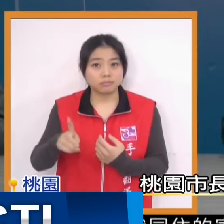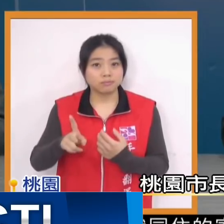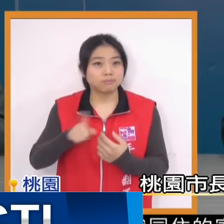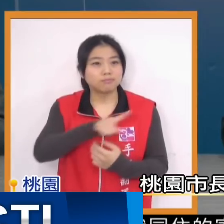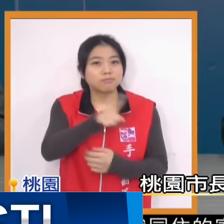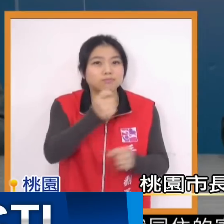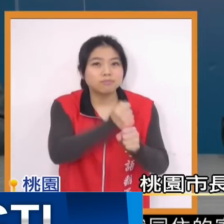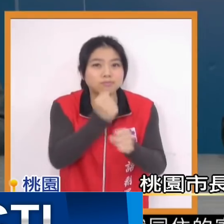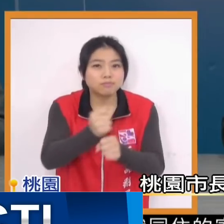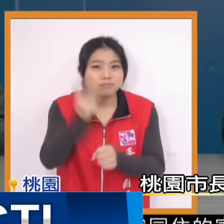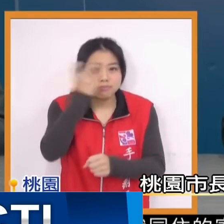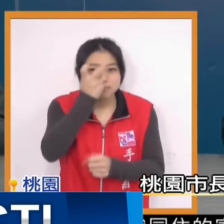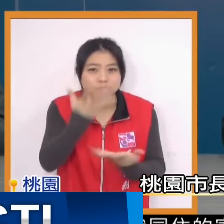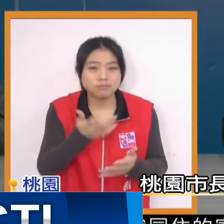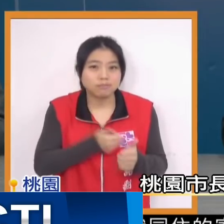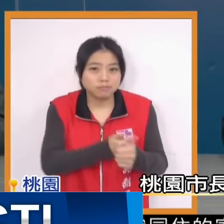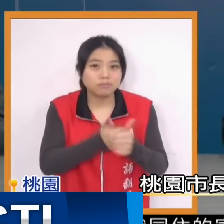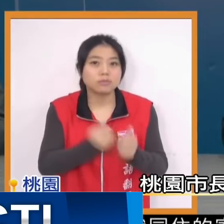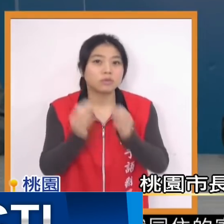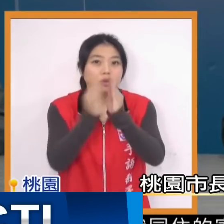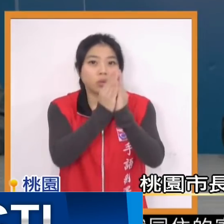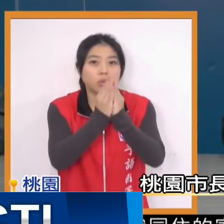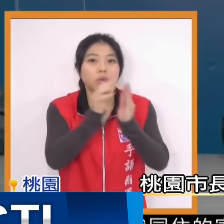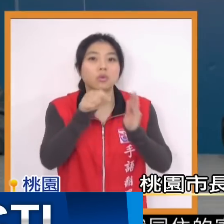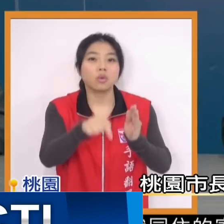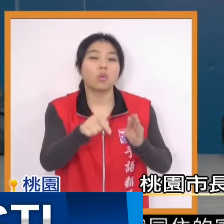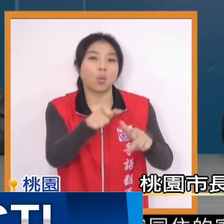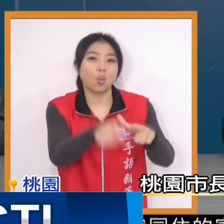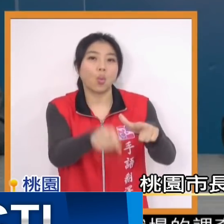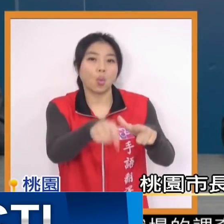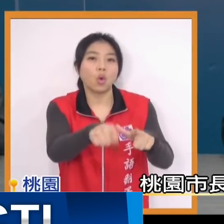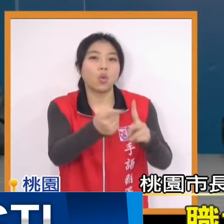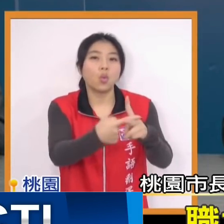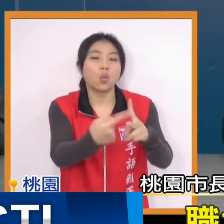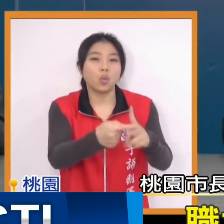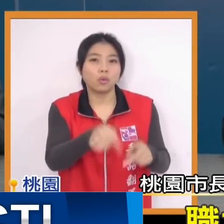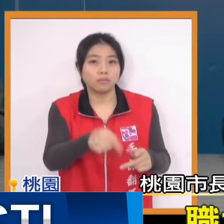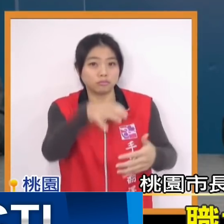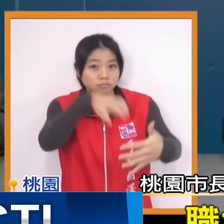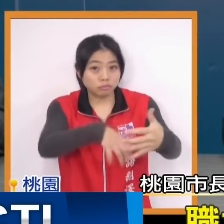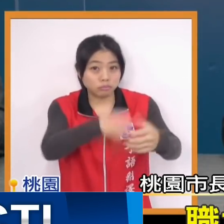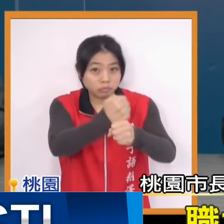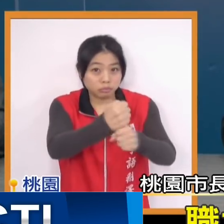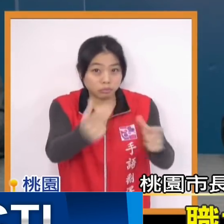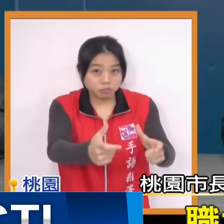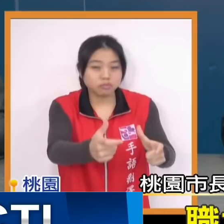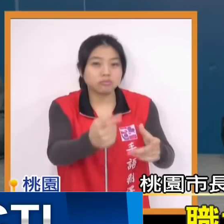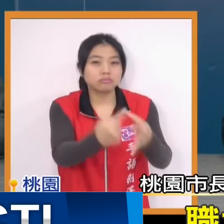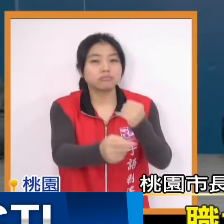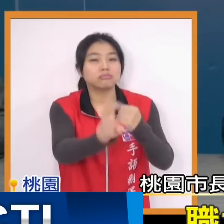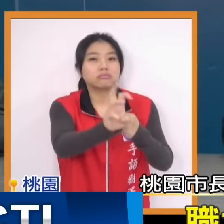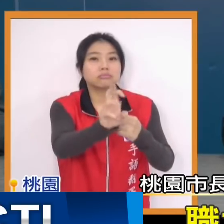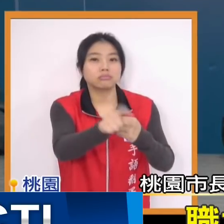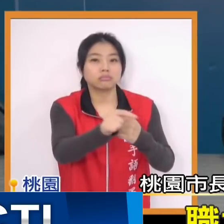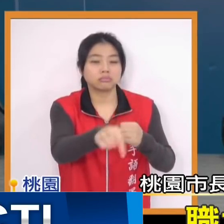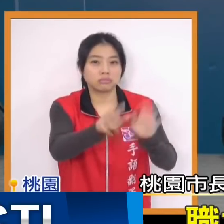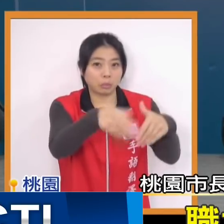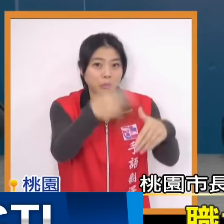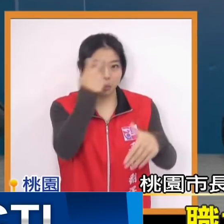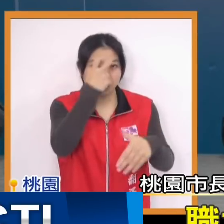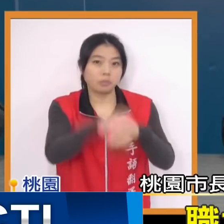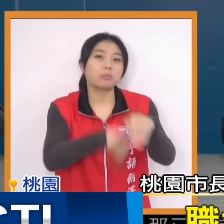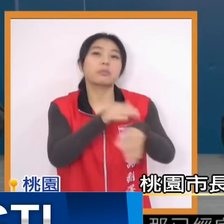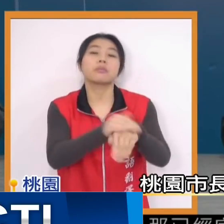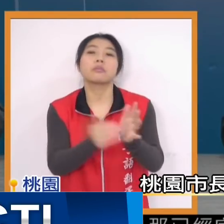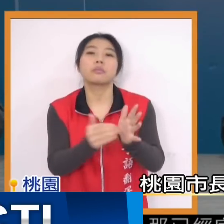查是在桃园某中小企业，那职场有30位，那已经完成了采检，